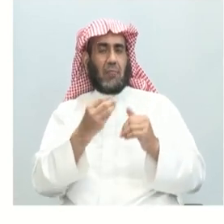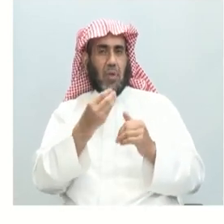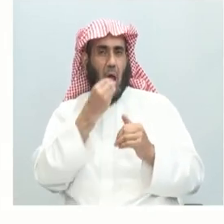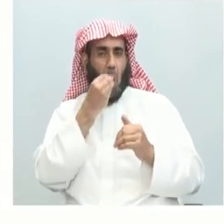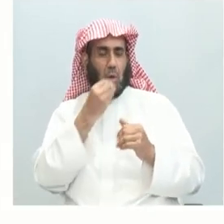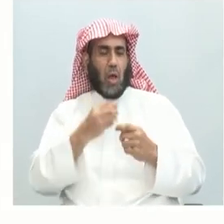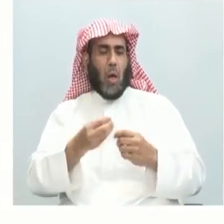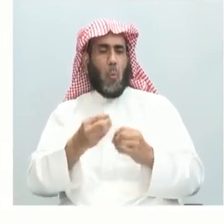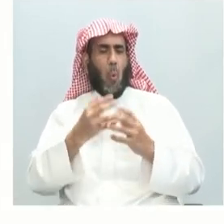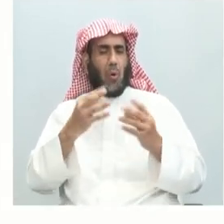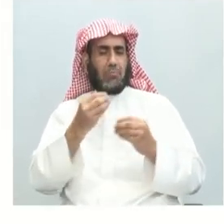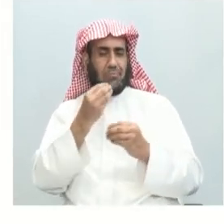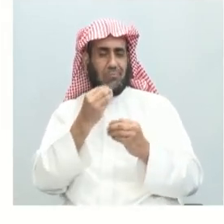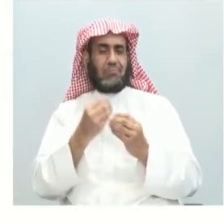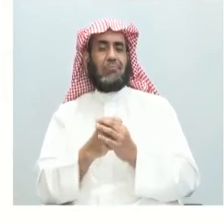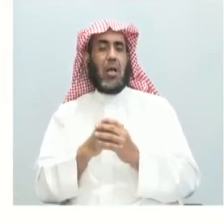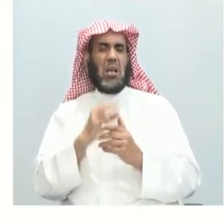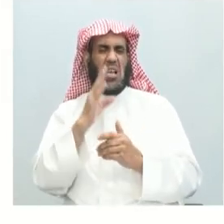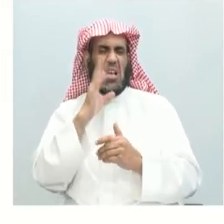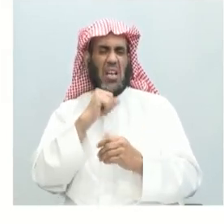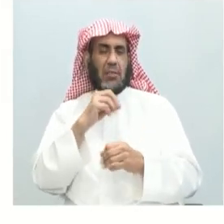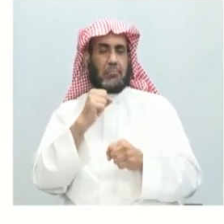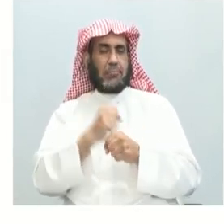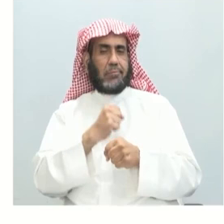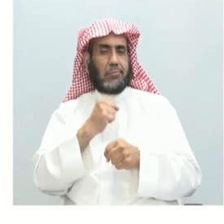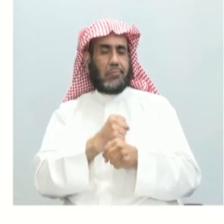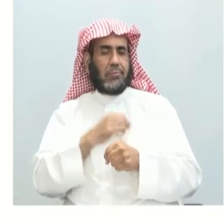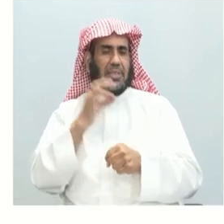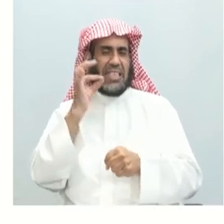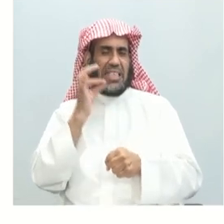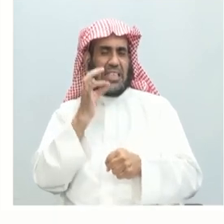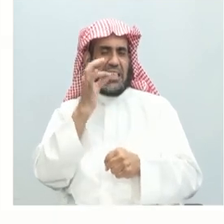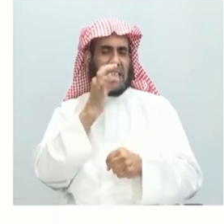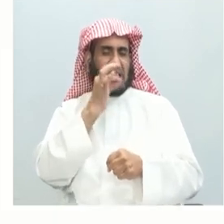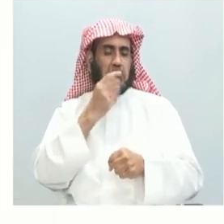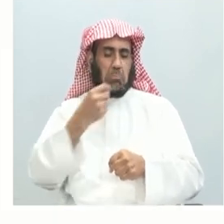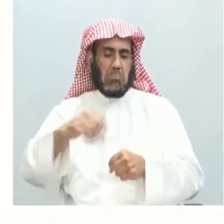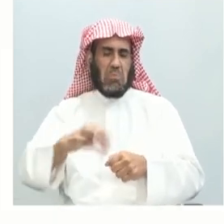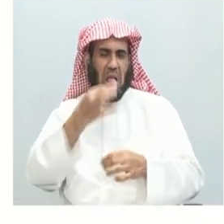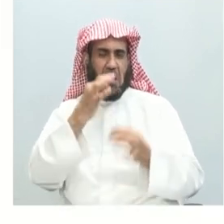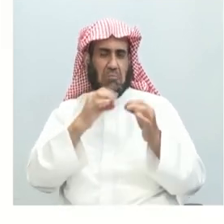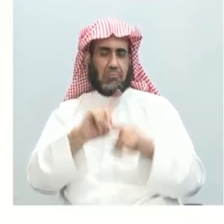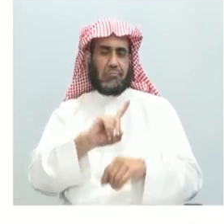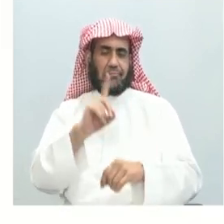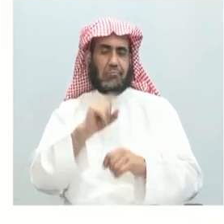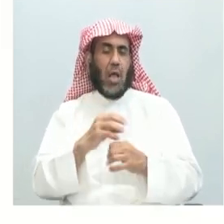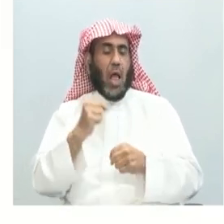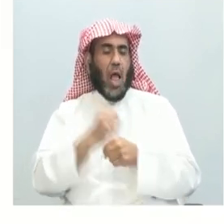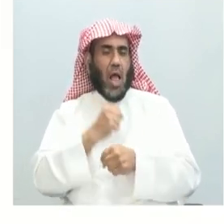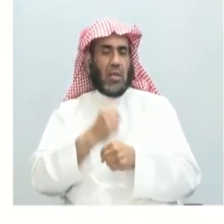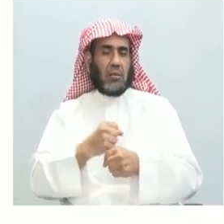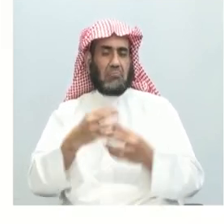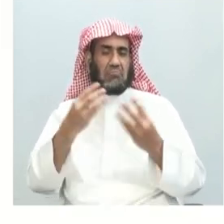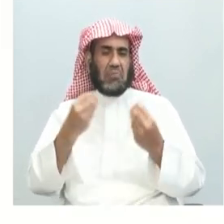الطعام عدم استخدام اعواد الاسنان على المائده عدم